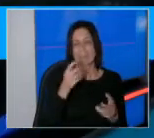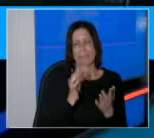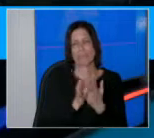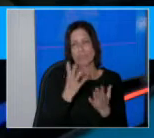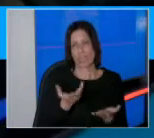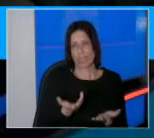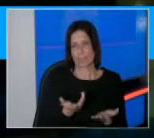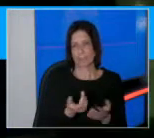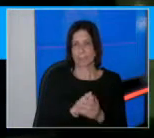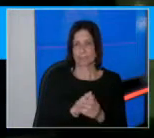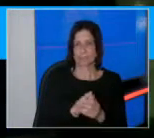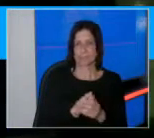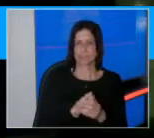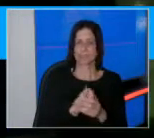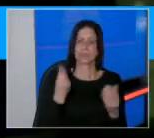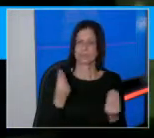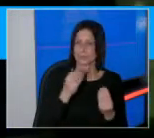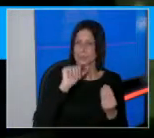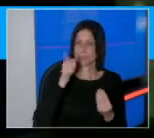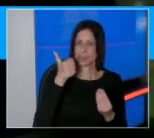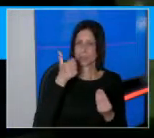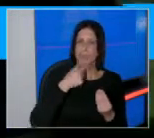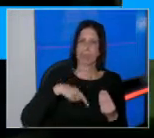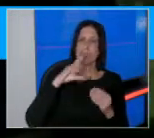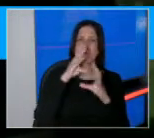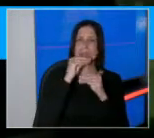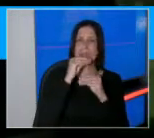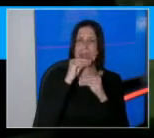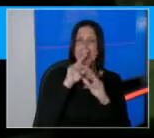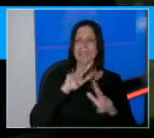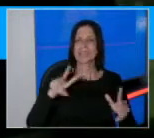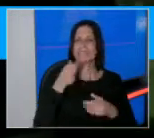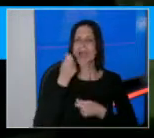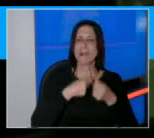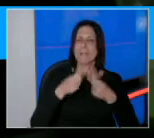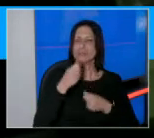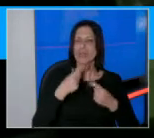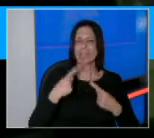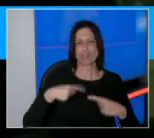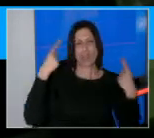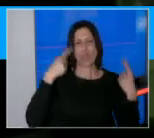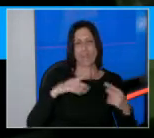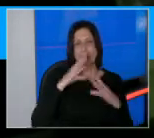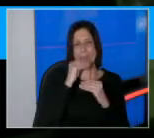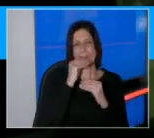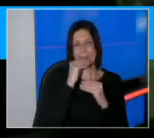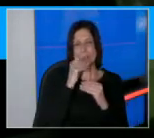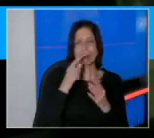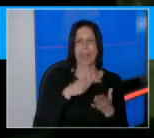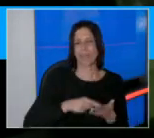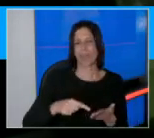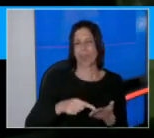ובמפוטרים? תראה, קודם כל אנחנו מדברים על מצב המשק, שהיום אנחנו מדברים על